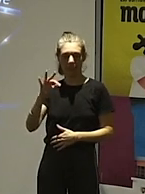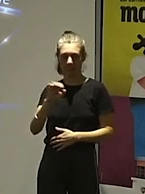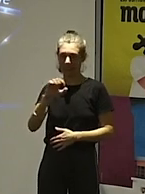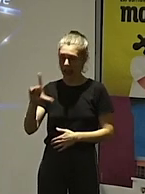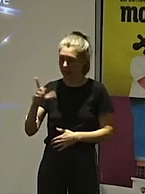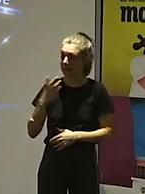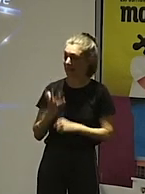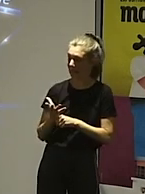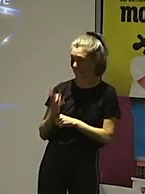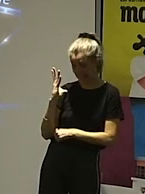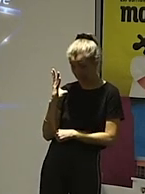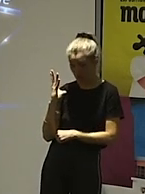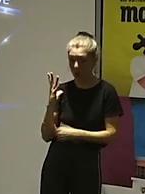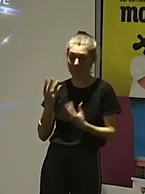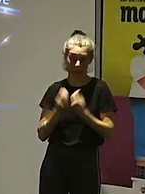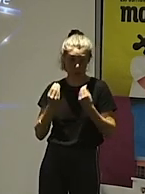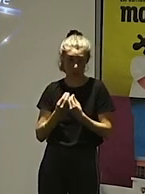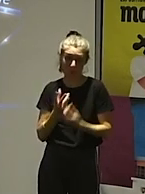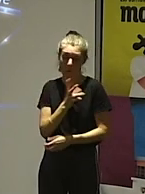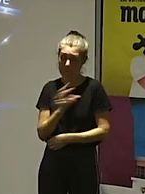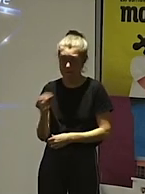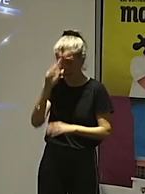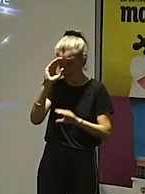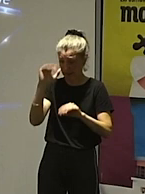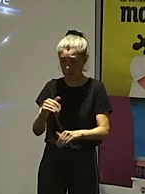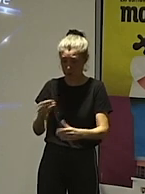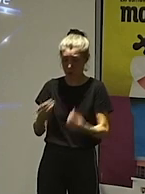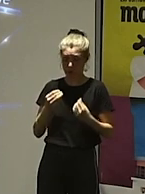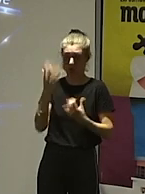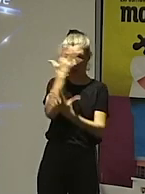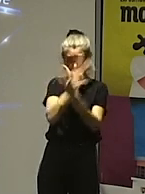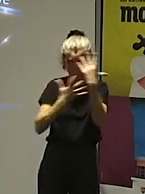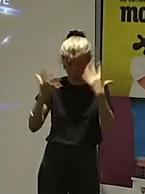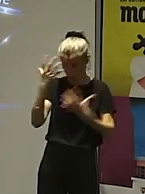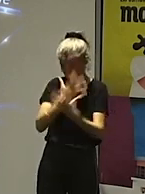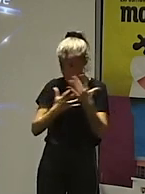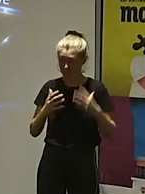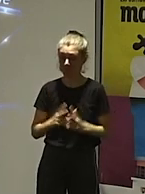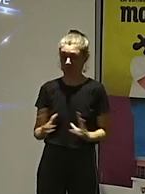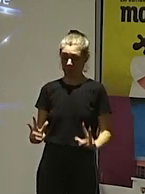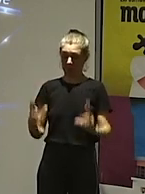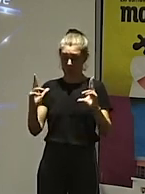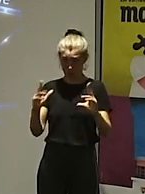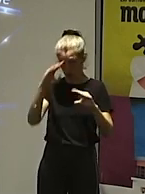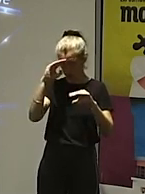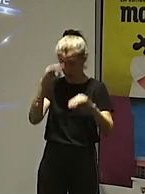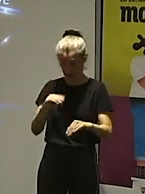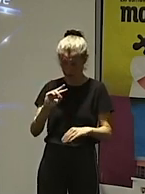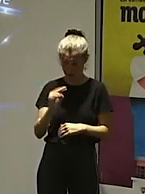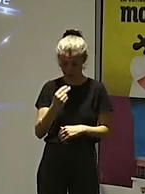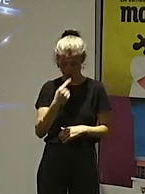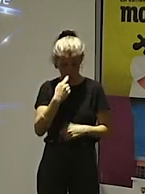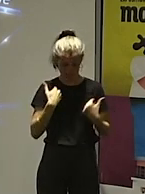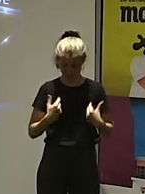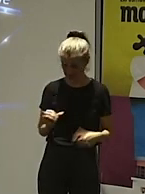y a 5 ans, j'ai fait une grave dépression qui m'a beaucoup perturbée. Pendant cette période de ma vie, je ne me reconnaissais